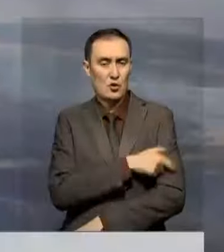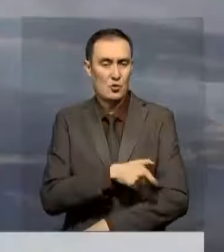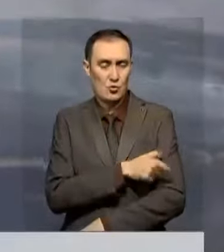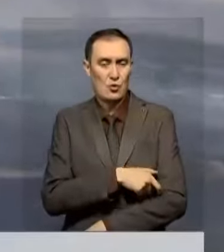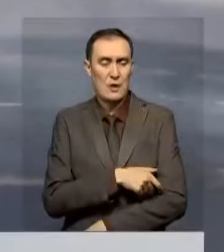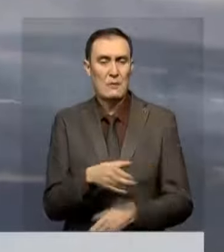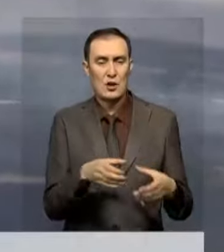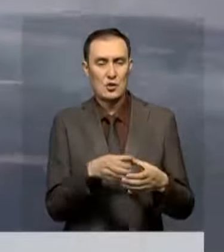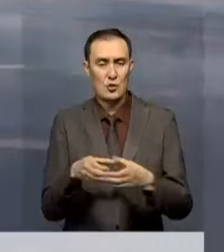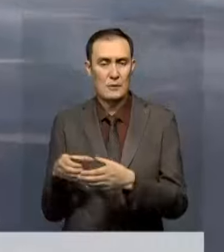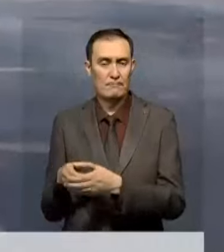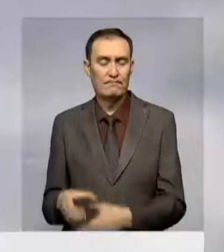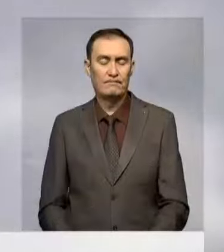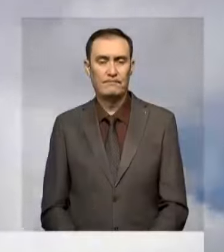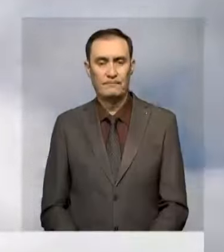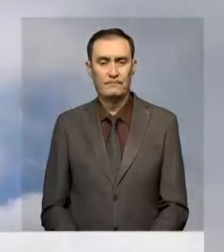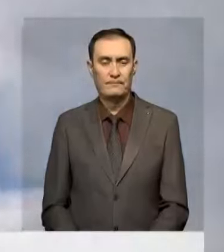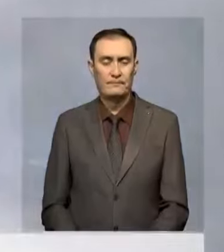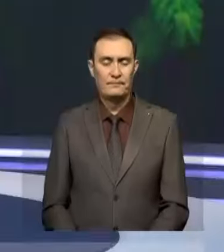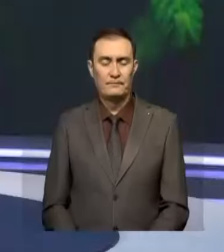пожарные расчеты.